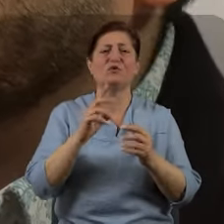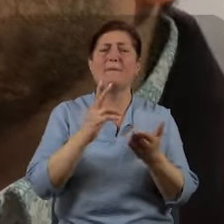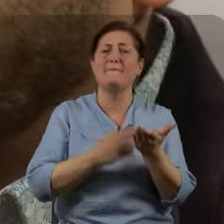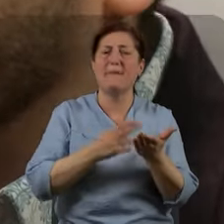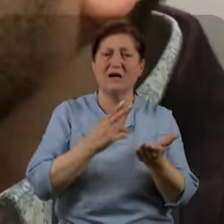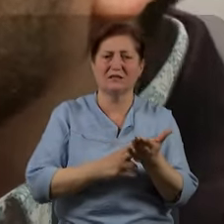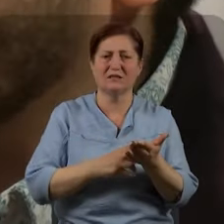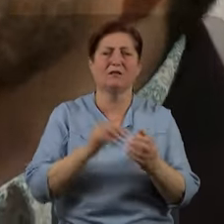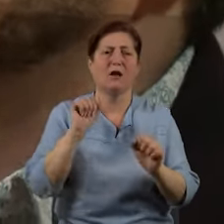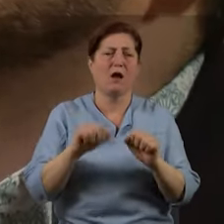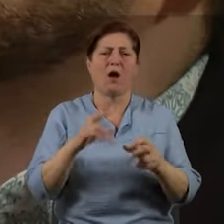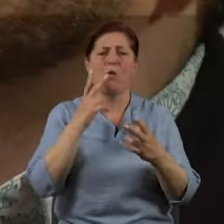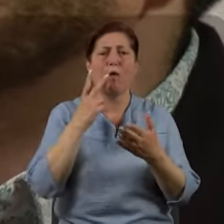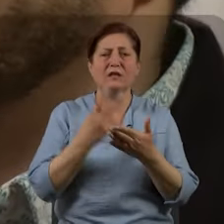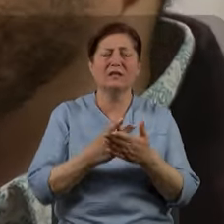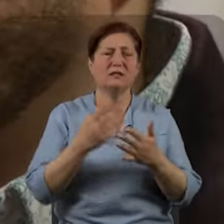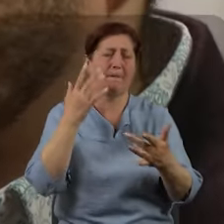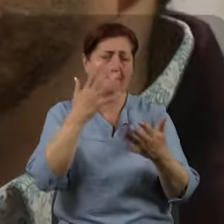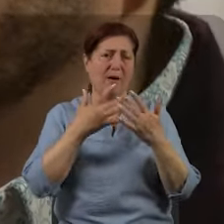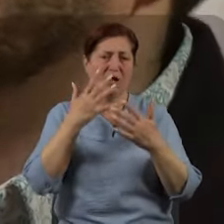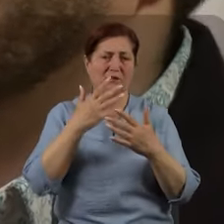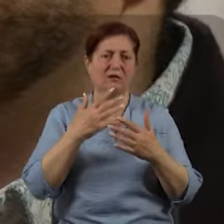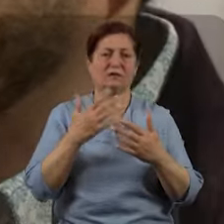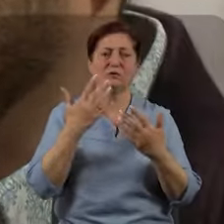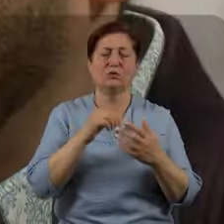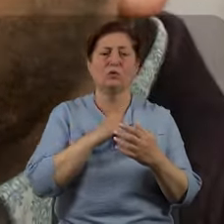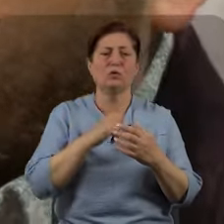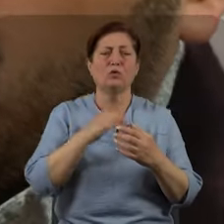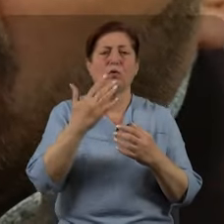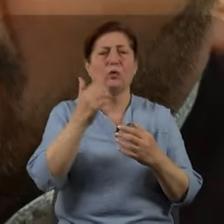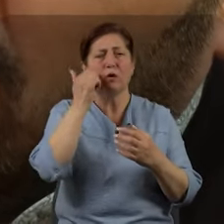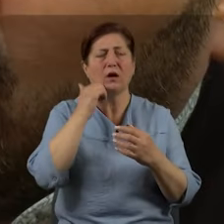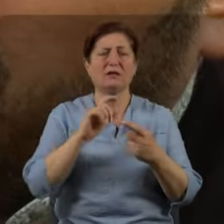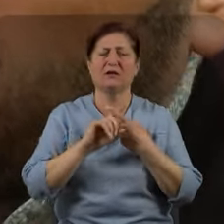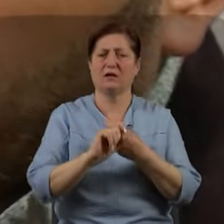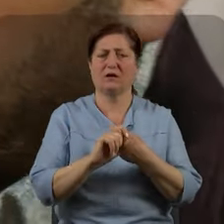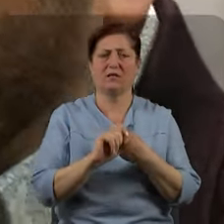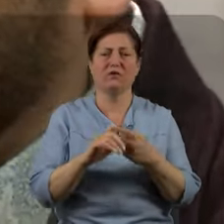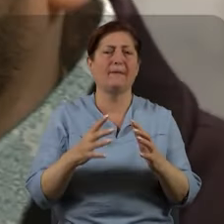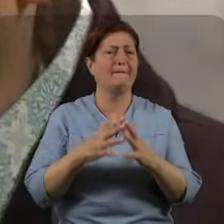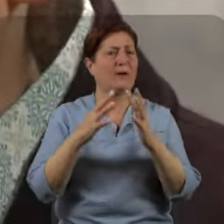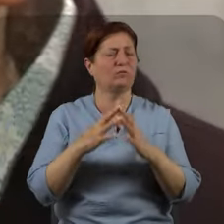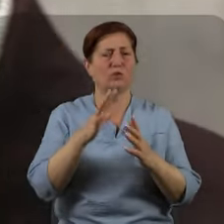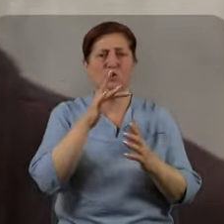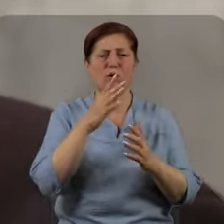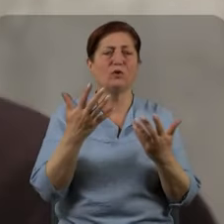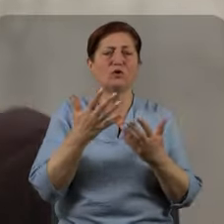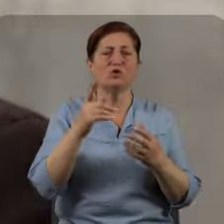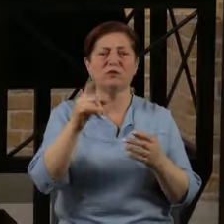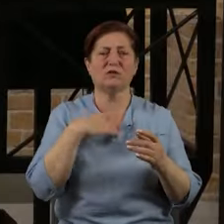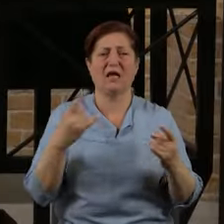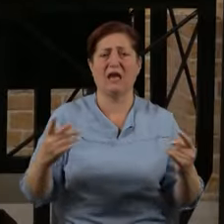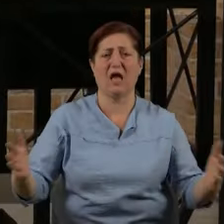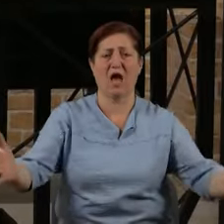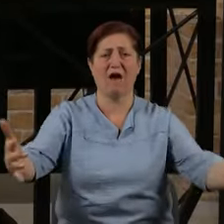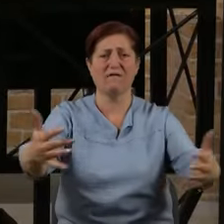ես տեսնել այստեղ, այսինքն այս աղոթքի պատկերներ, օրինակ ապլայի հետ կապված կա, ուրեմն պատերազմի ժամանակ թե ինչպես նա երեխաներին